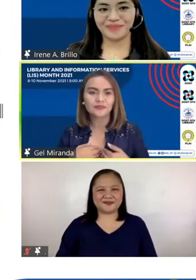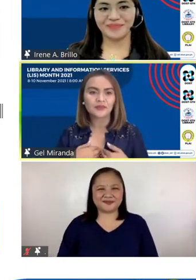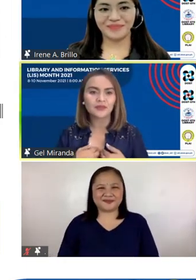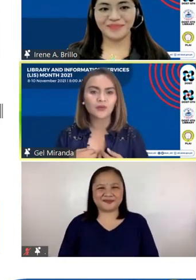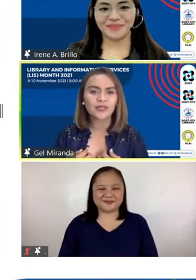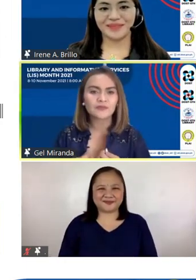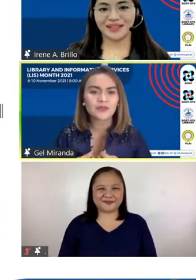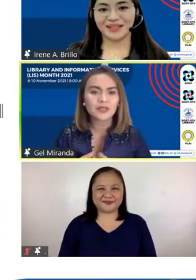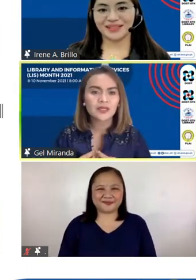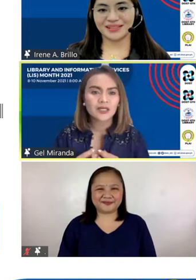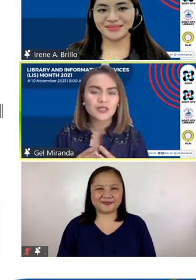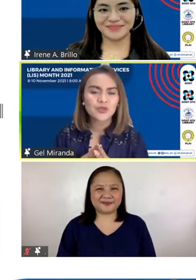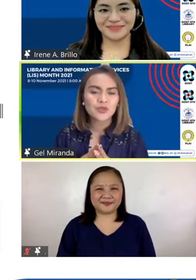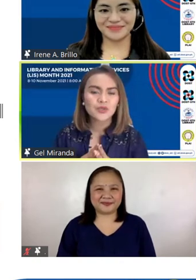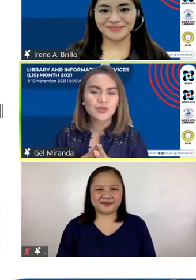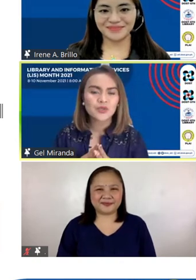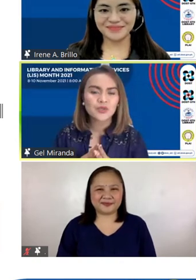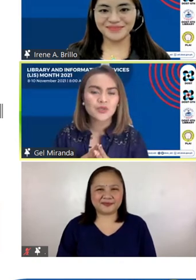Mm-hmm. Okay.